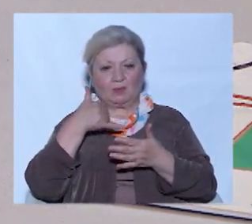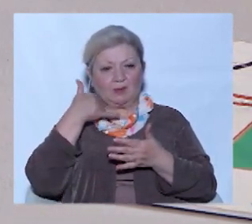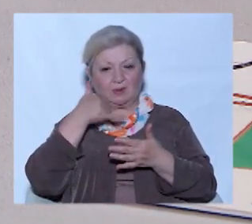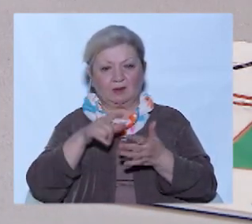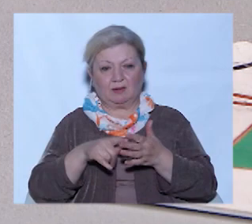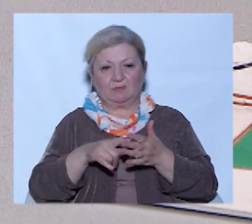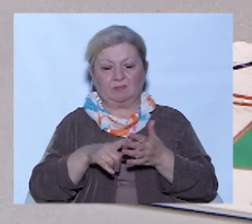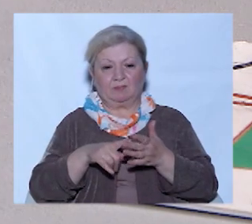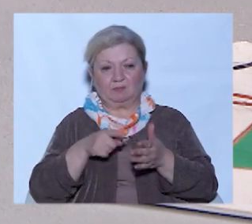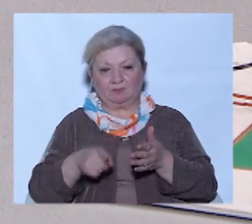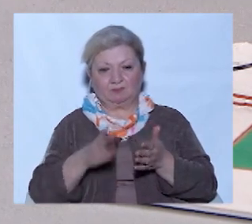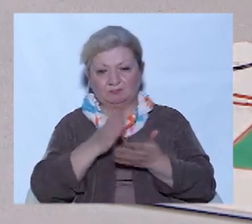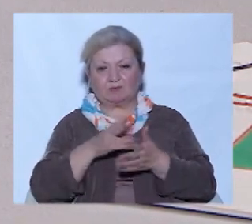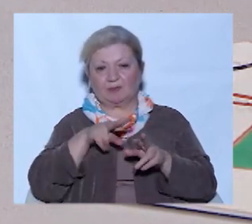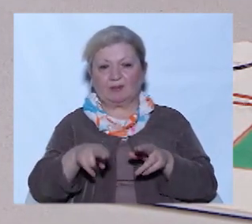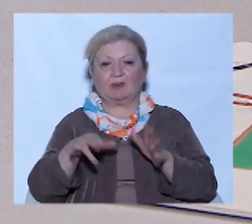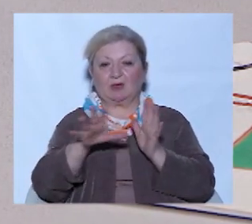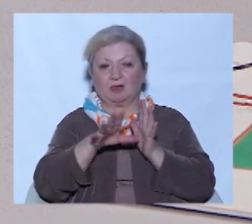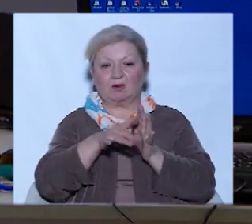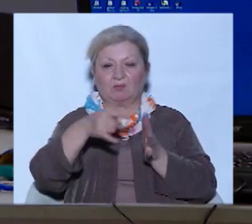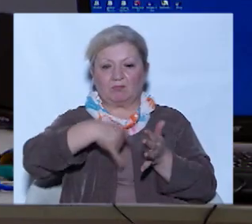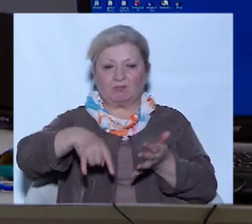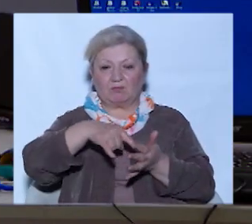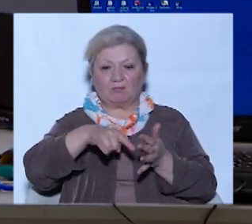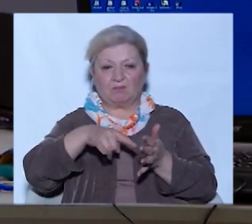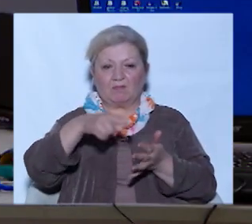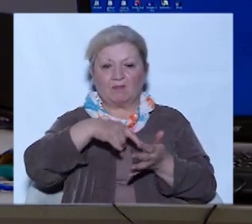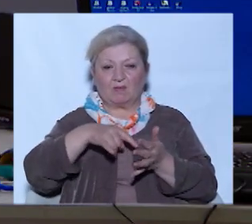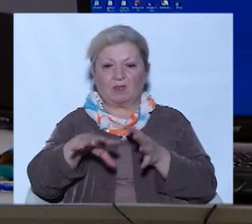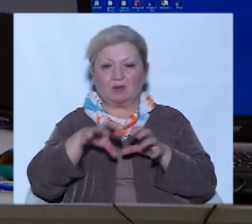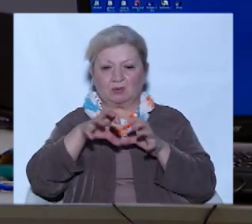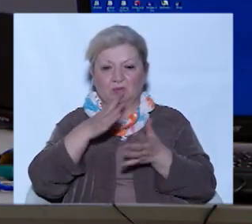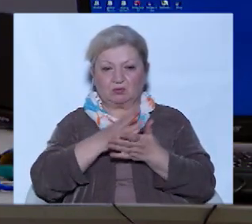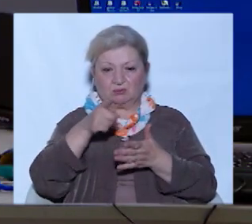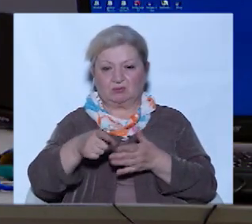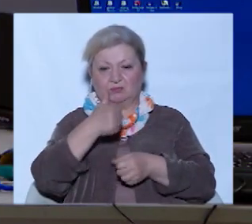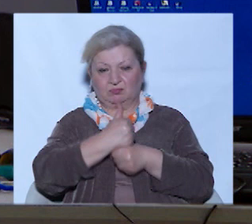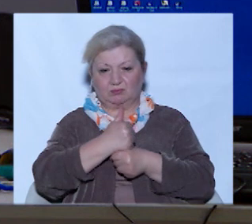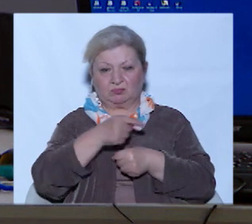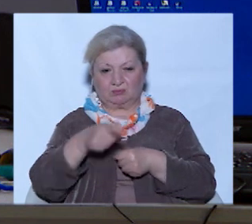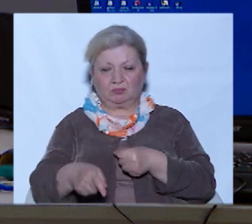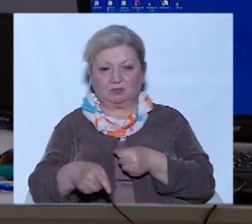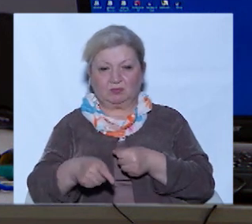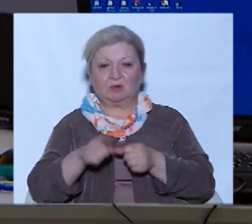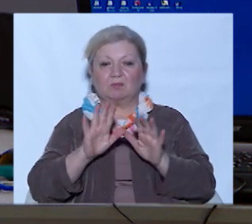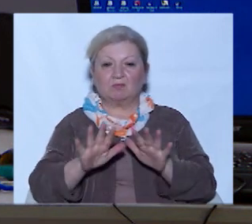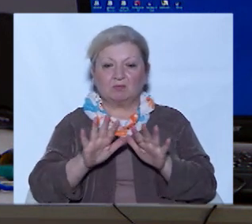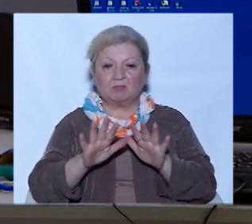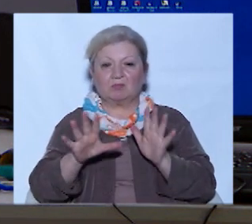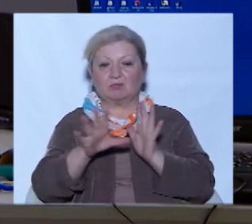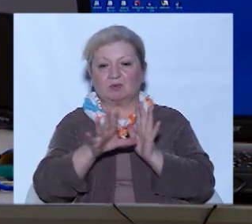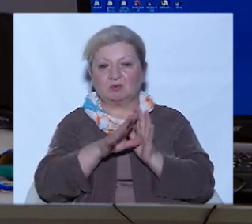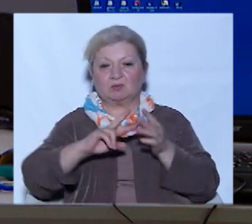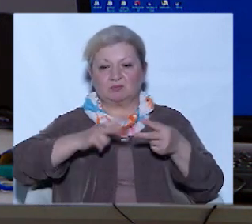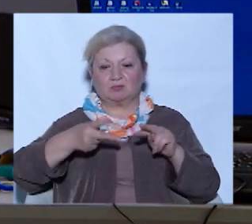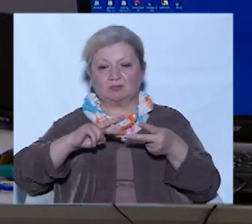ტელეფონების. ისევ ელექტრომაგნიტური ინდუქცია უდევს ამას საფუძვლად. კიდევ ამბობ,